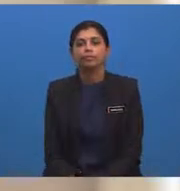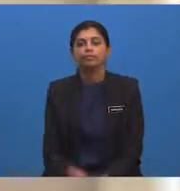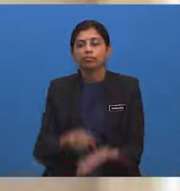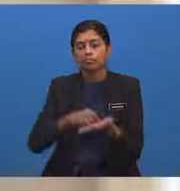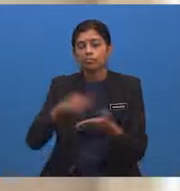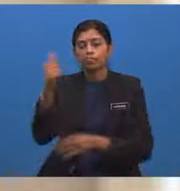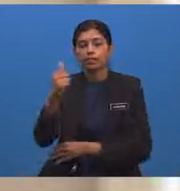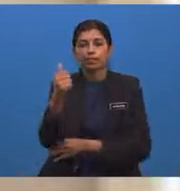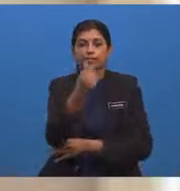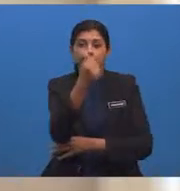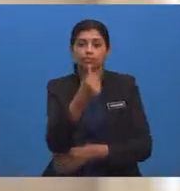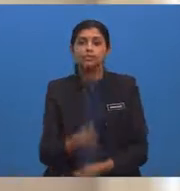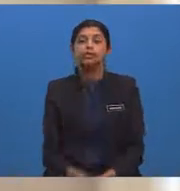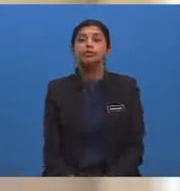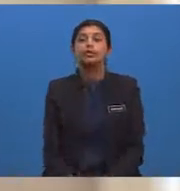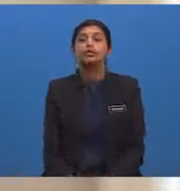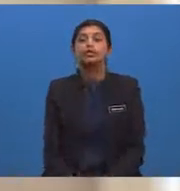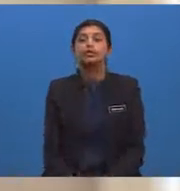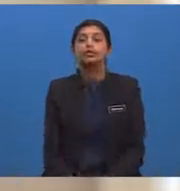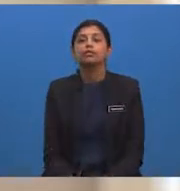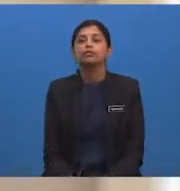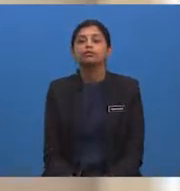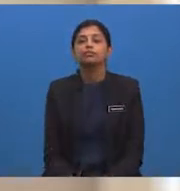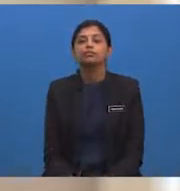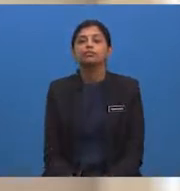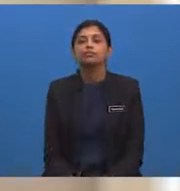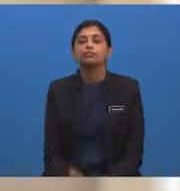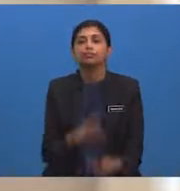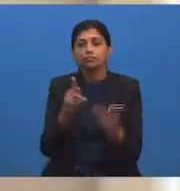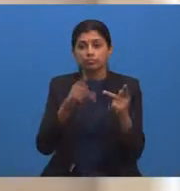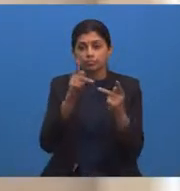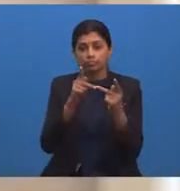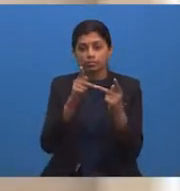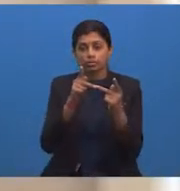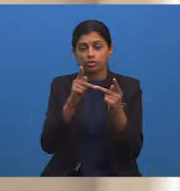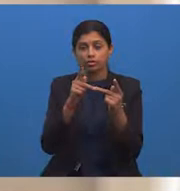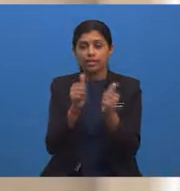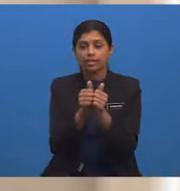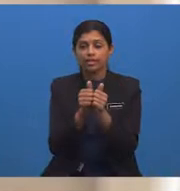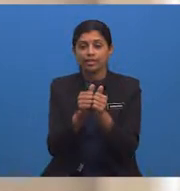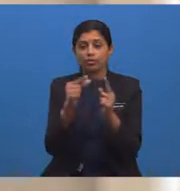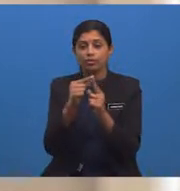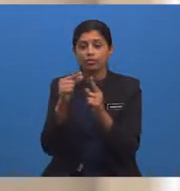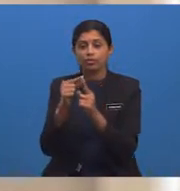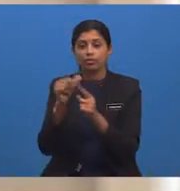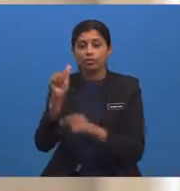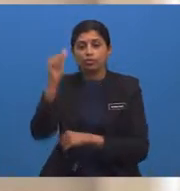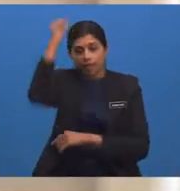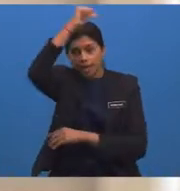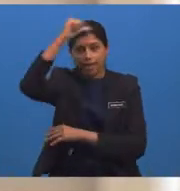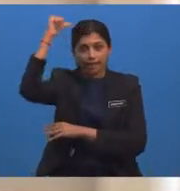pula terbentuk hasil dari penyesuaian huruf-huruf Arab. Aspek kedua ialah